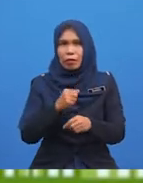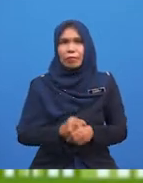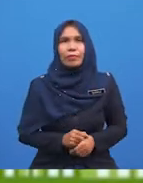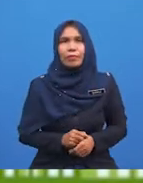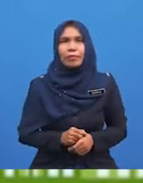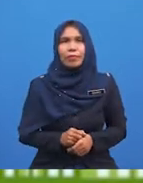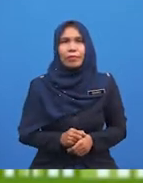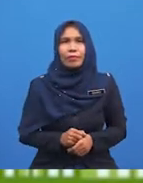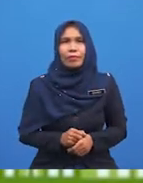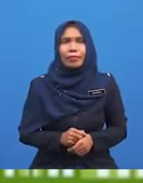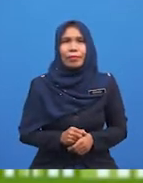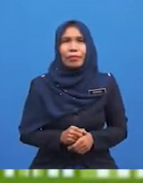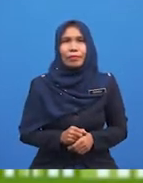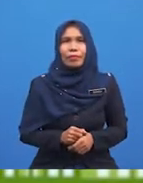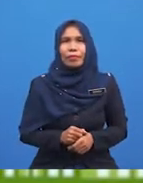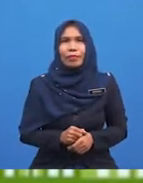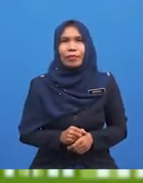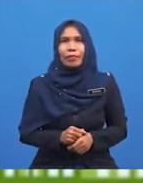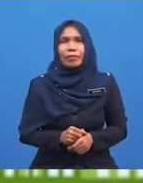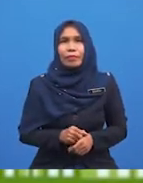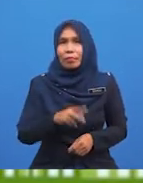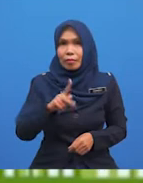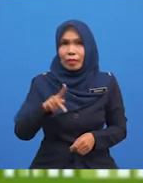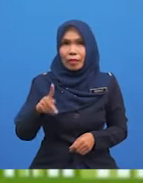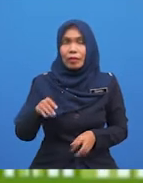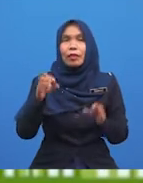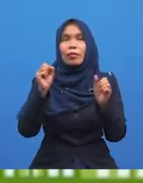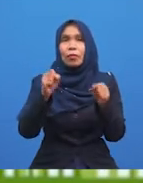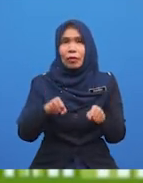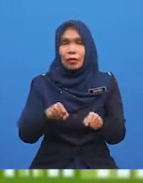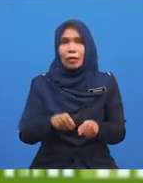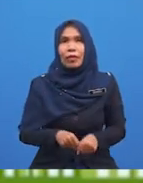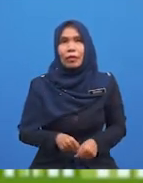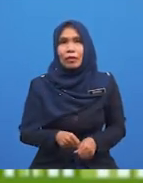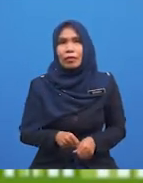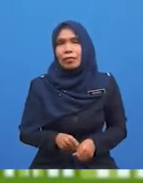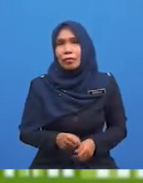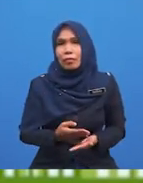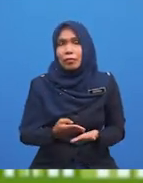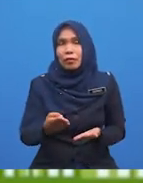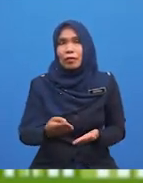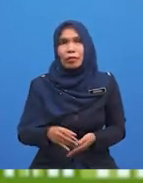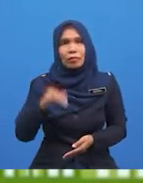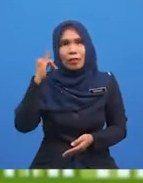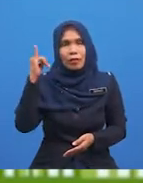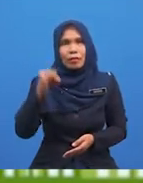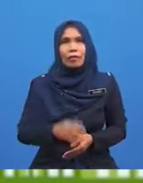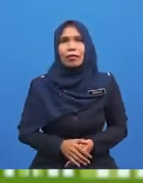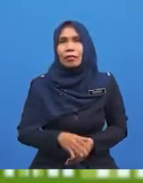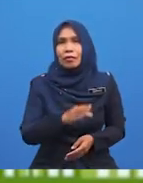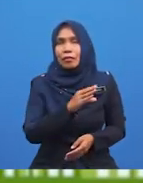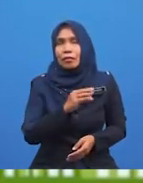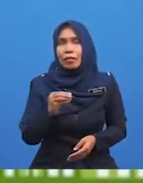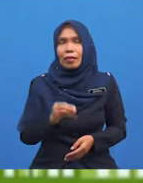jawapan. Cikgu cadangkan agar pelajar boleh menulis idea jawapan, kemudian letakkan